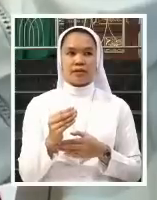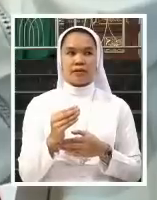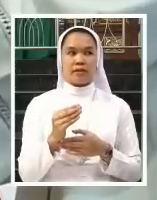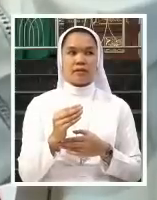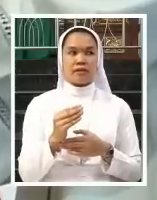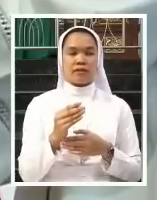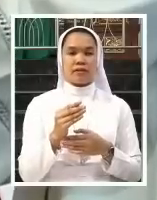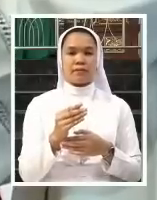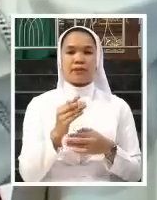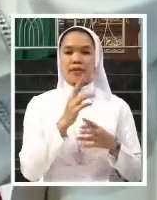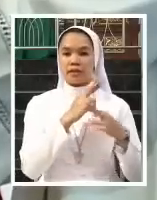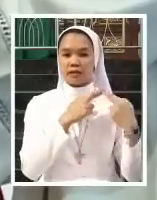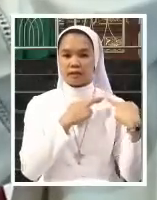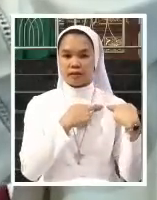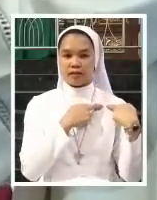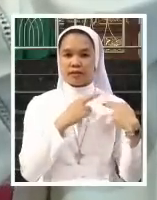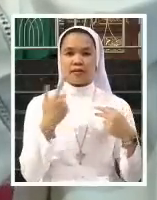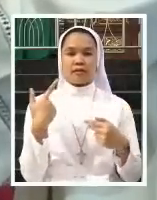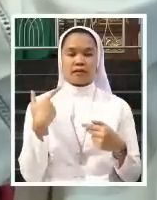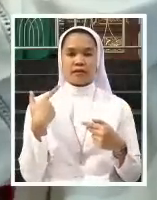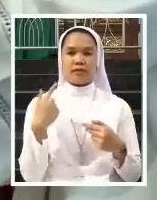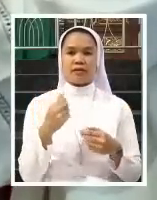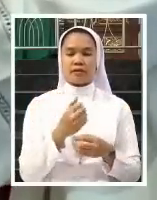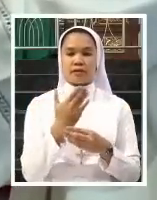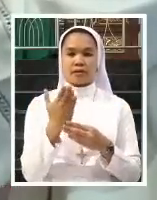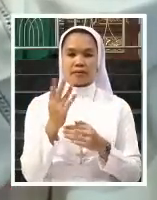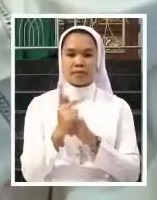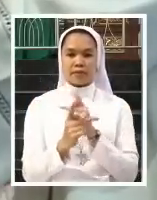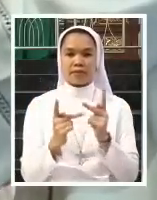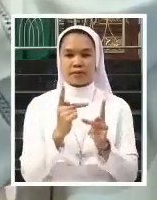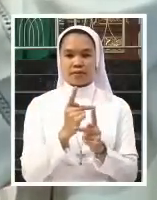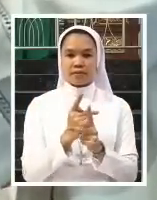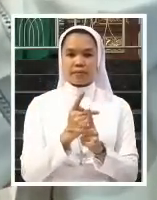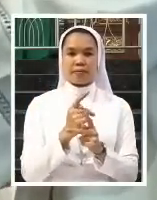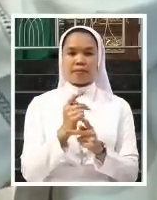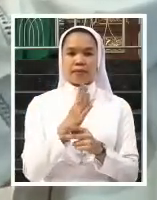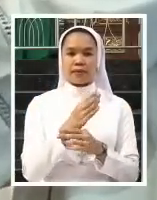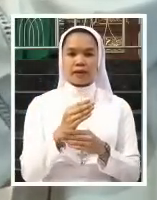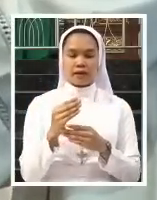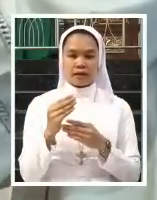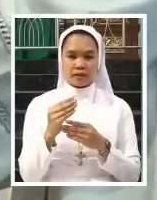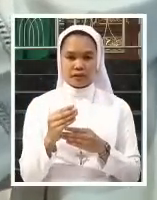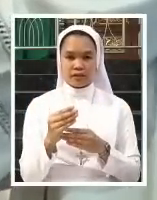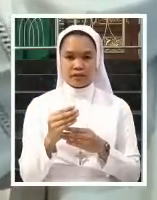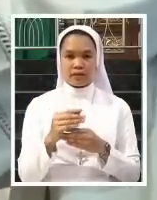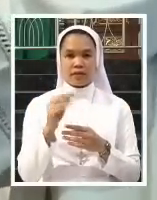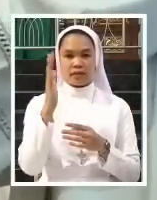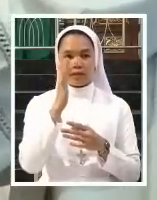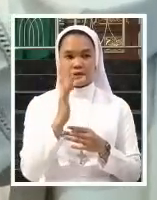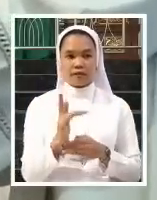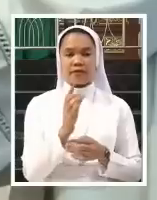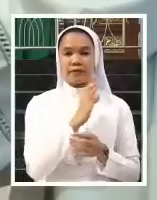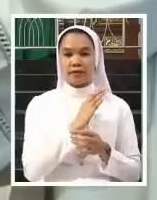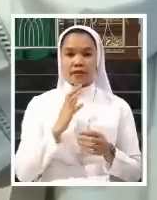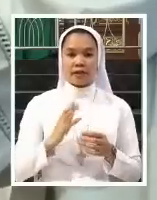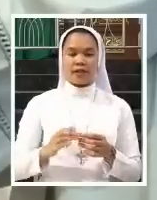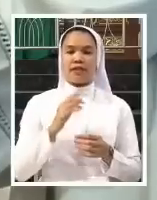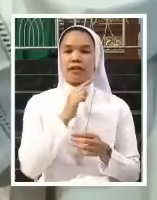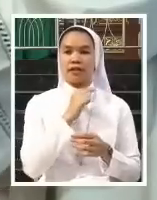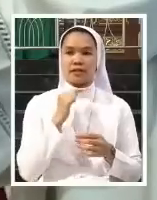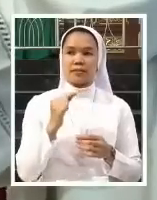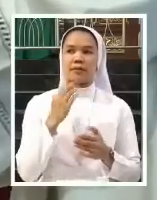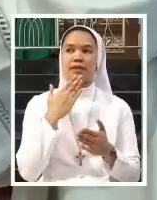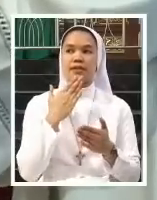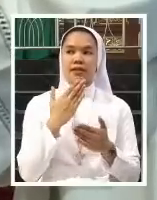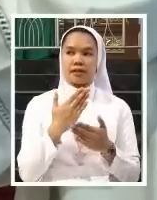ipinaniwala sa mapakumbaba kong pagkatawo. Asin tanganing ang ladawan ni Kristong padi,